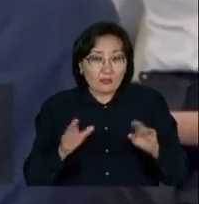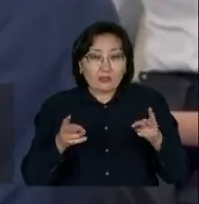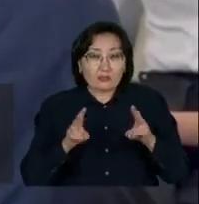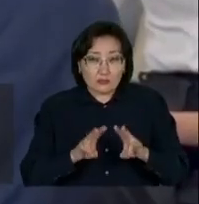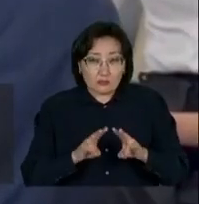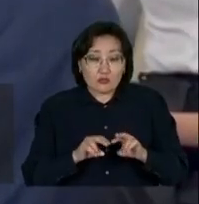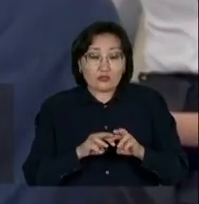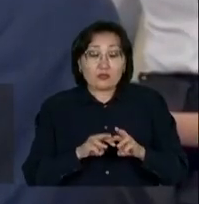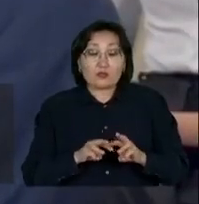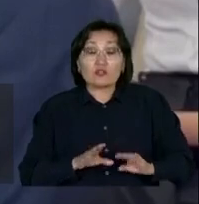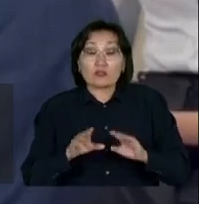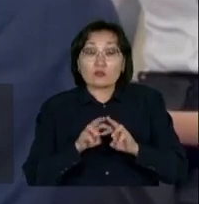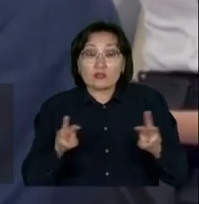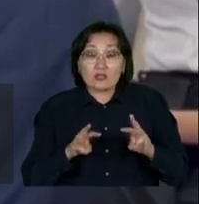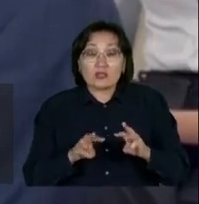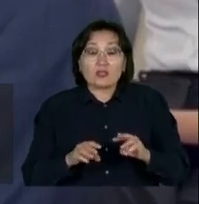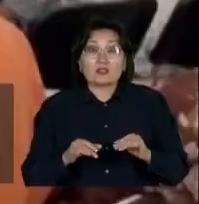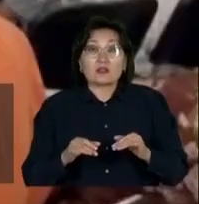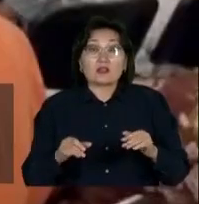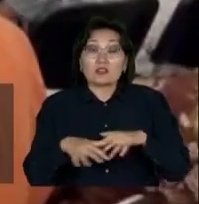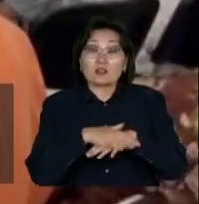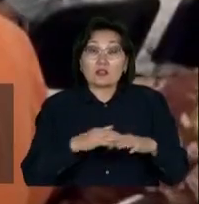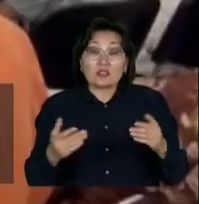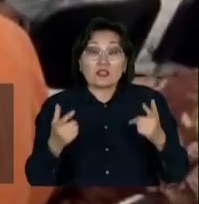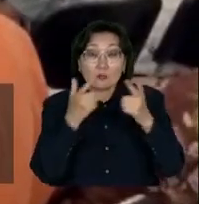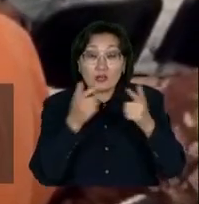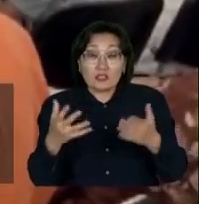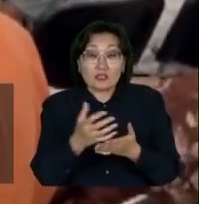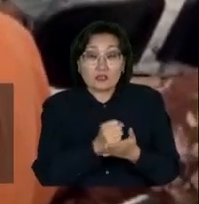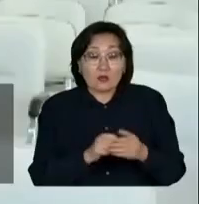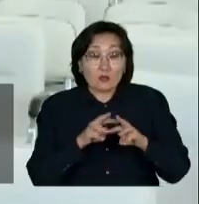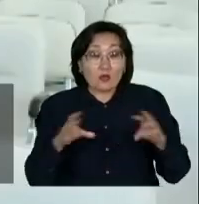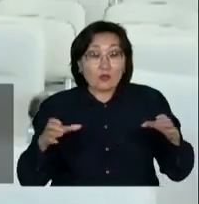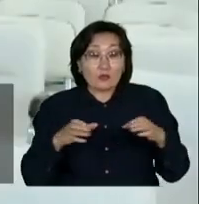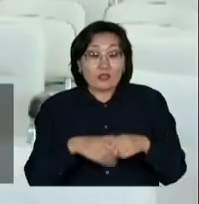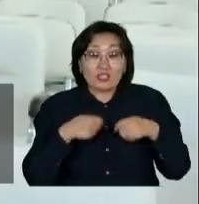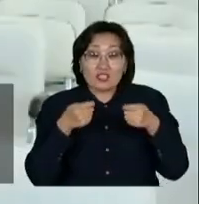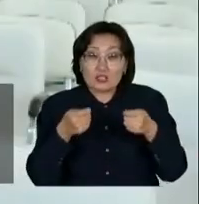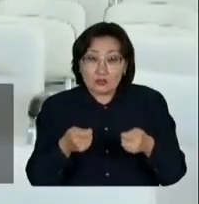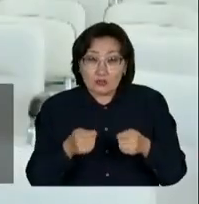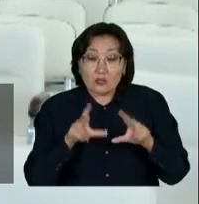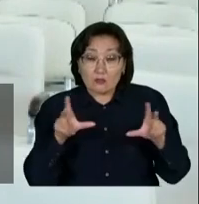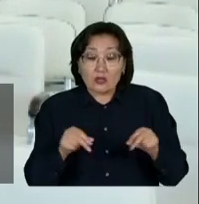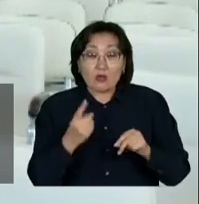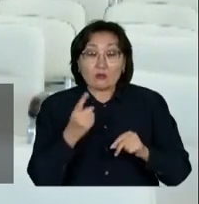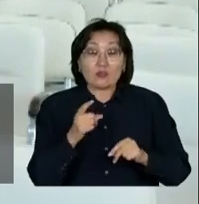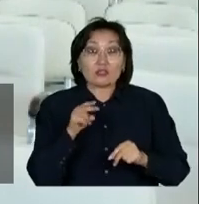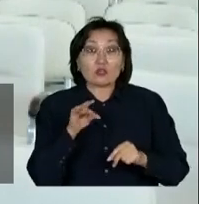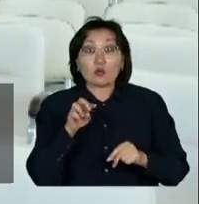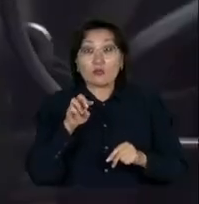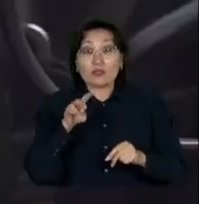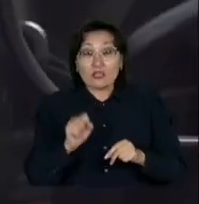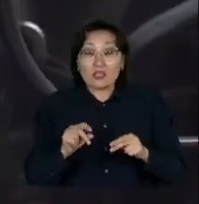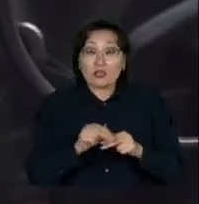Сондықтан ведомство өкілі елден жинаған ақпаратты үкімет үйіне жеткізуге уәде берді. Бір турбинаның ремонт істеді, тағы да